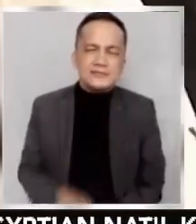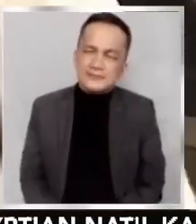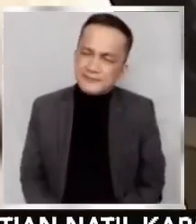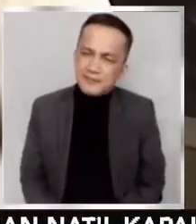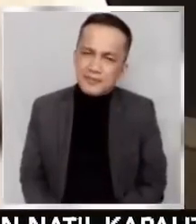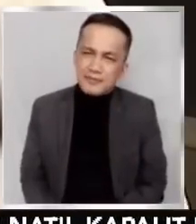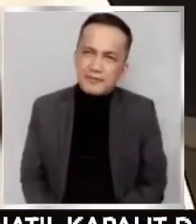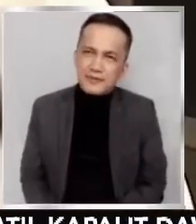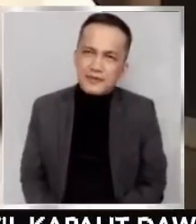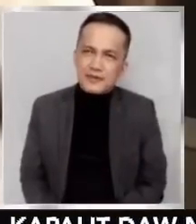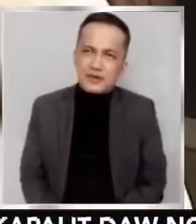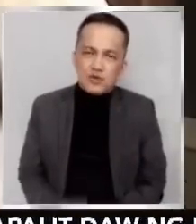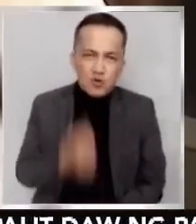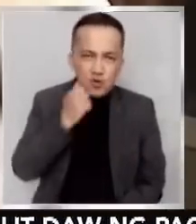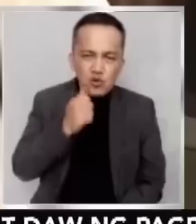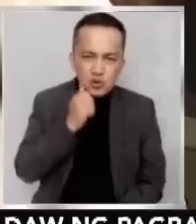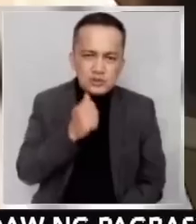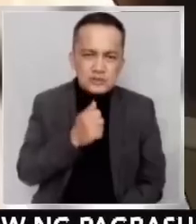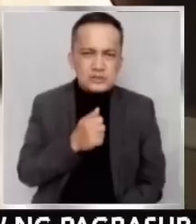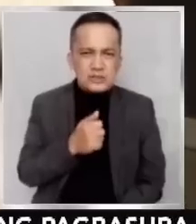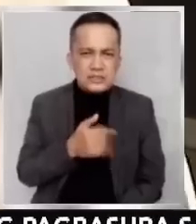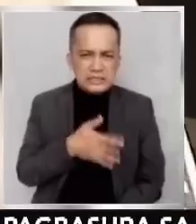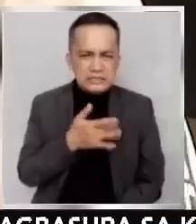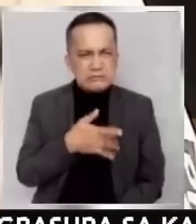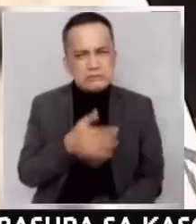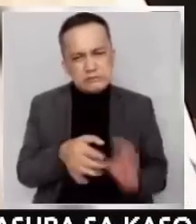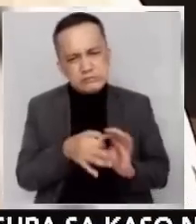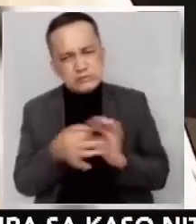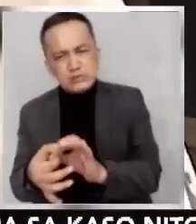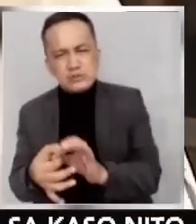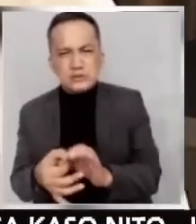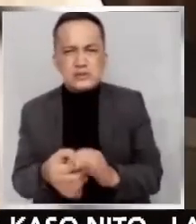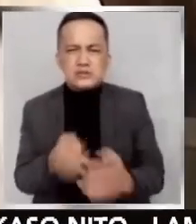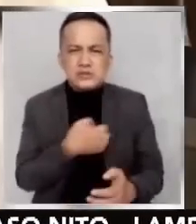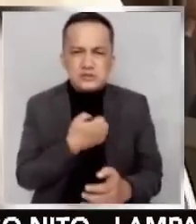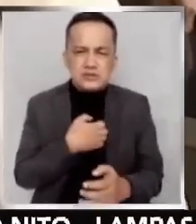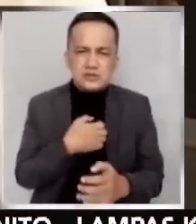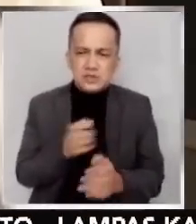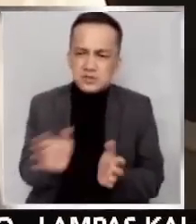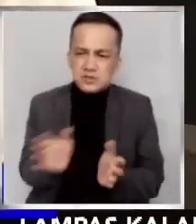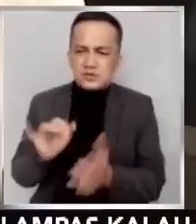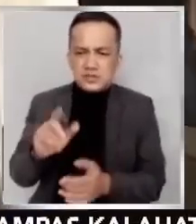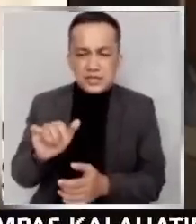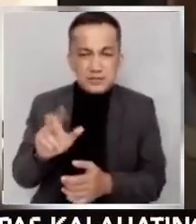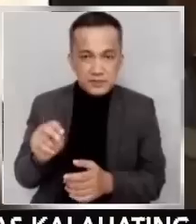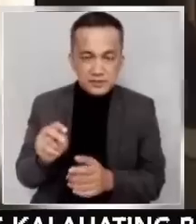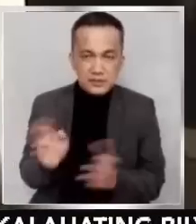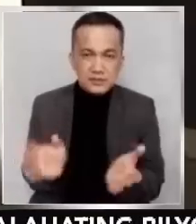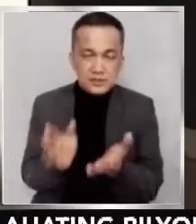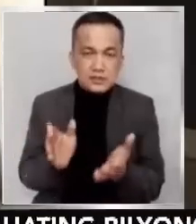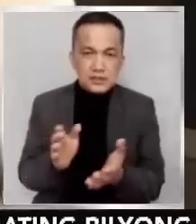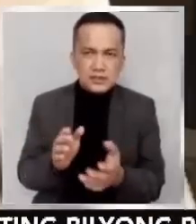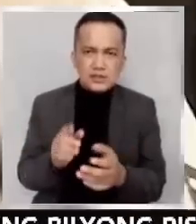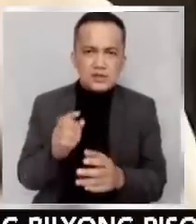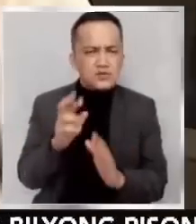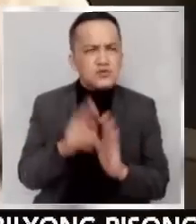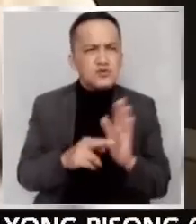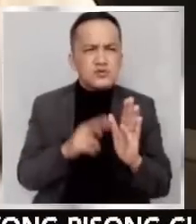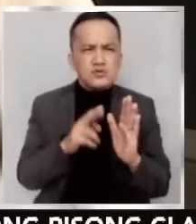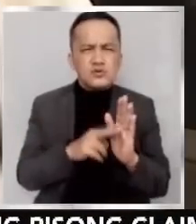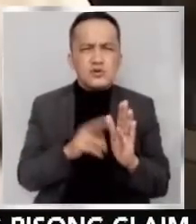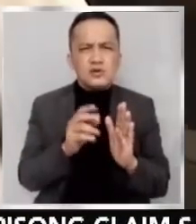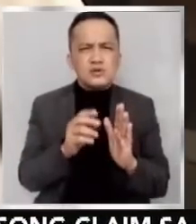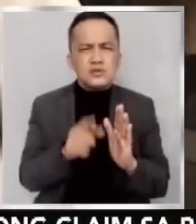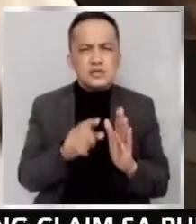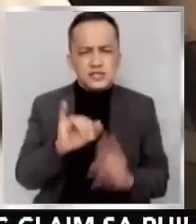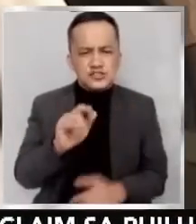Nagpapadala siya lagi sa emosyon niya. Lagi niyang siguro binubuyo si Calvin, which is played by John. And